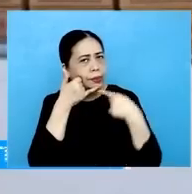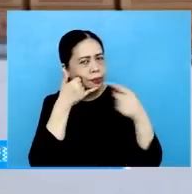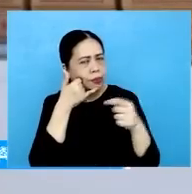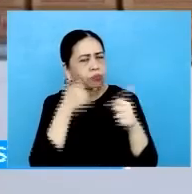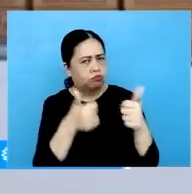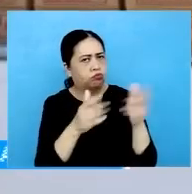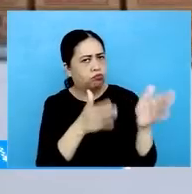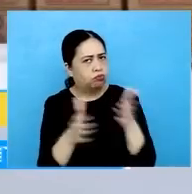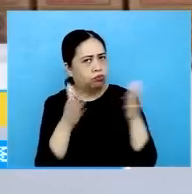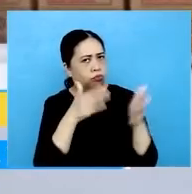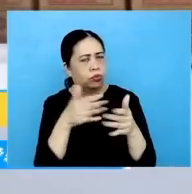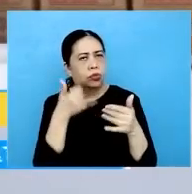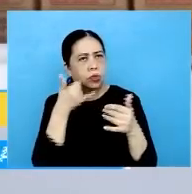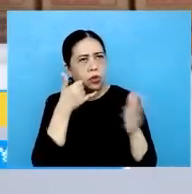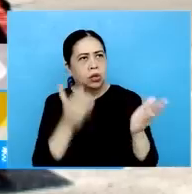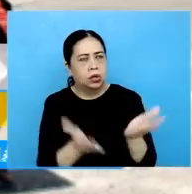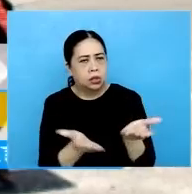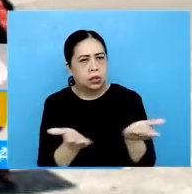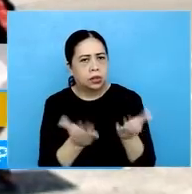paghahanda natin dito,